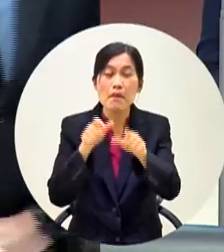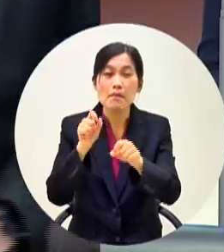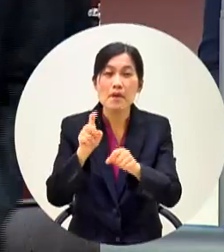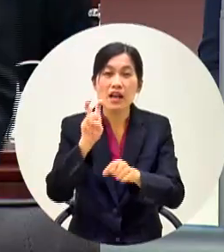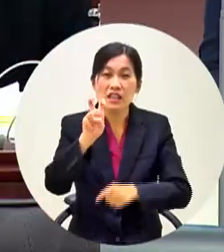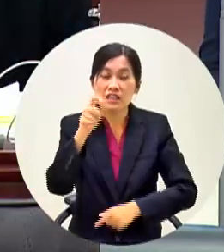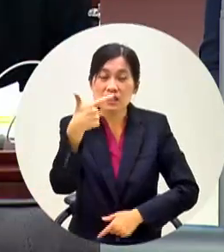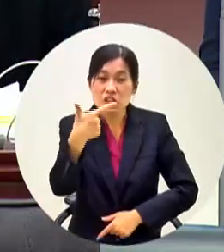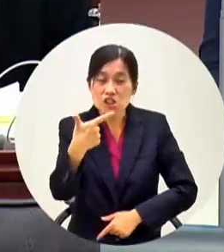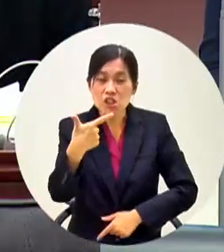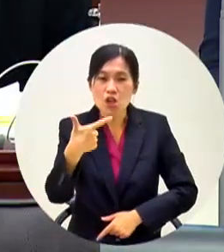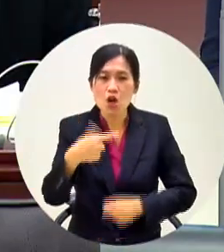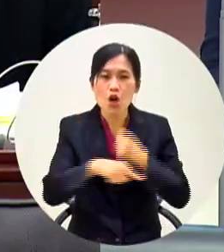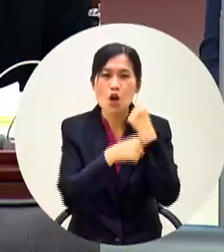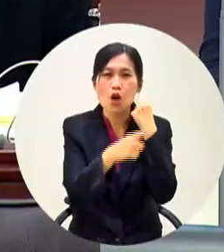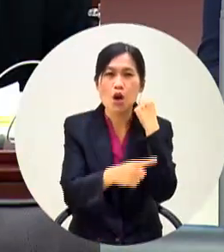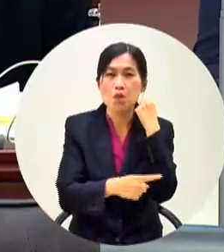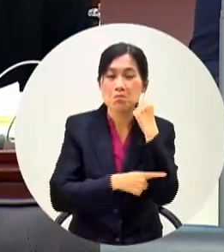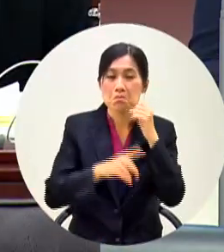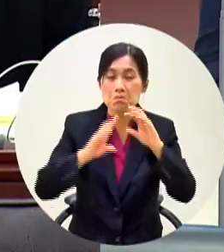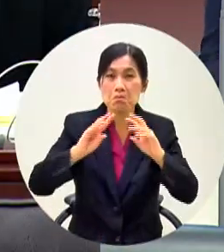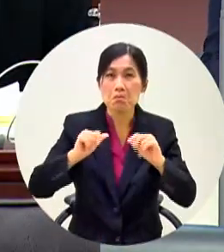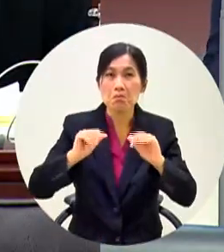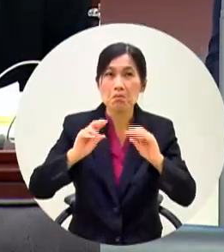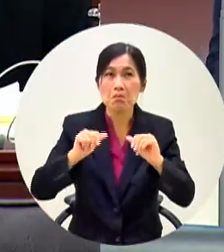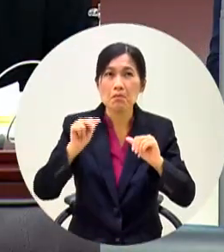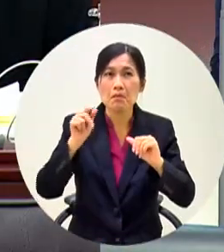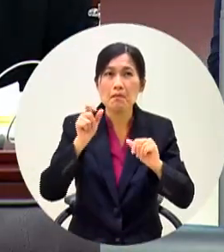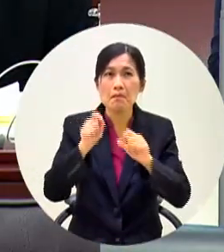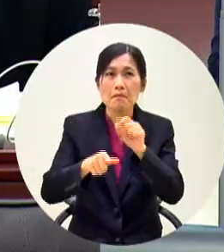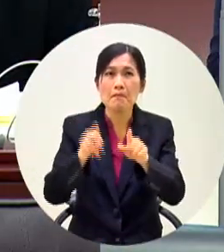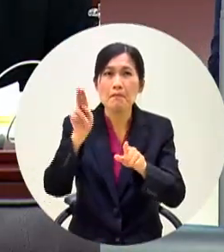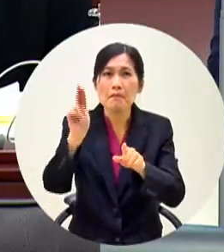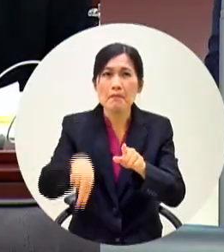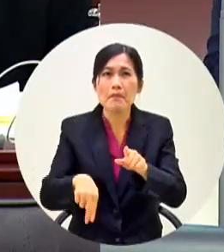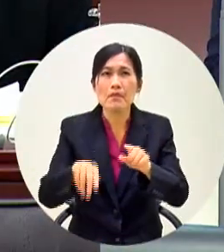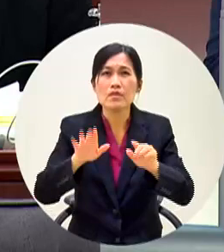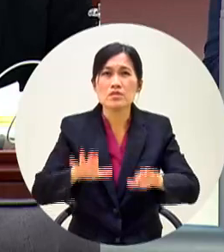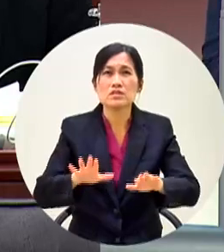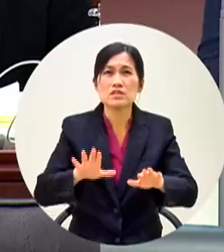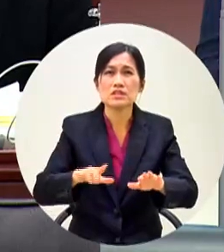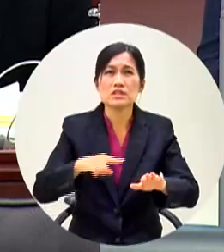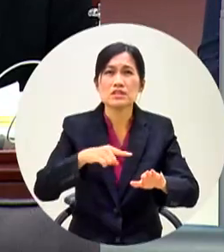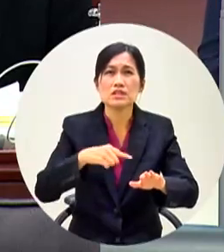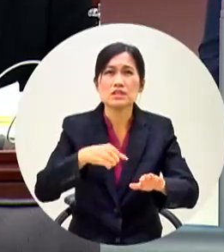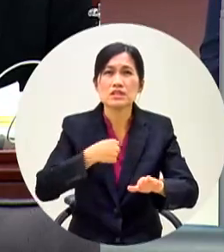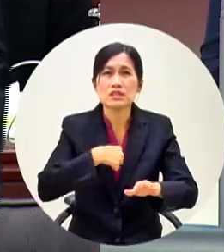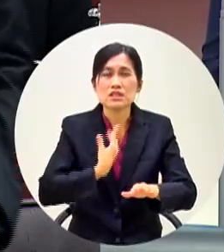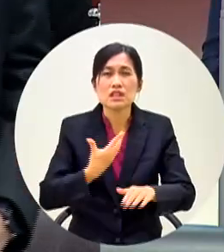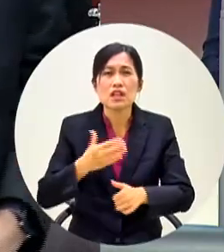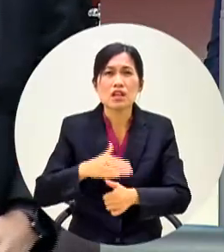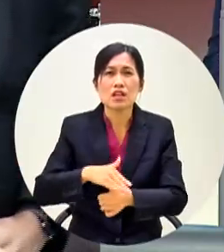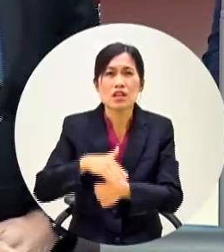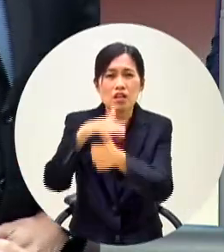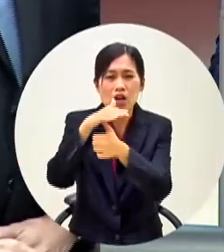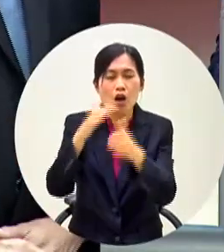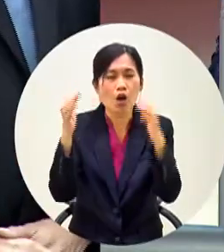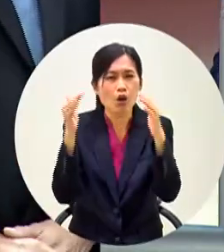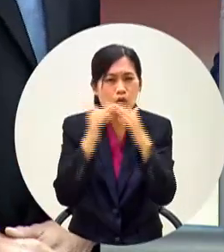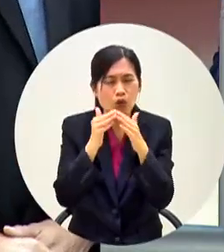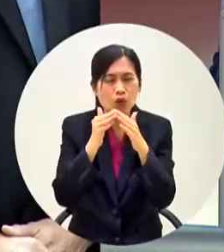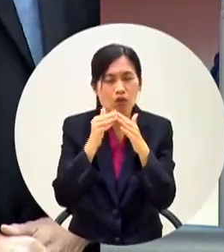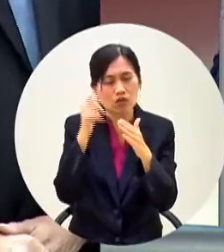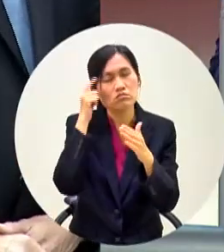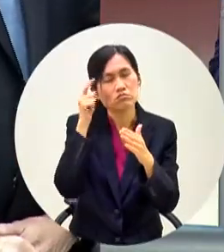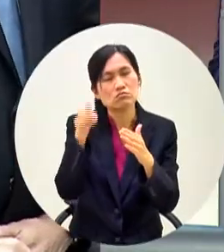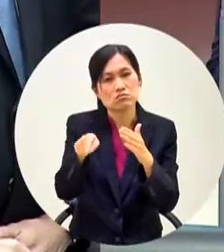五户都可以认购26坪土地，那所以他所谓的自然成长户就是这个概念。那大林埔